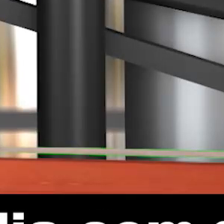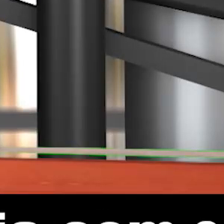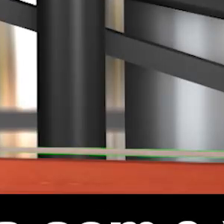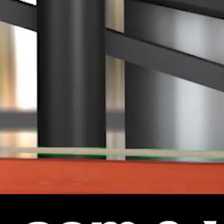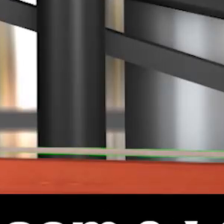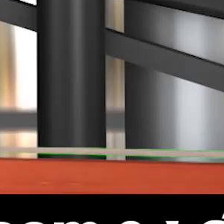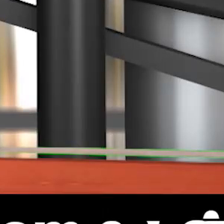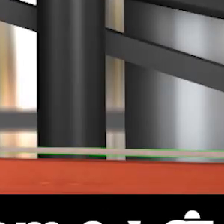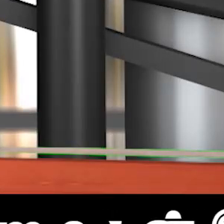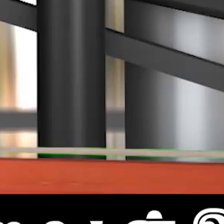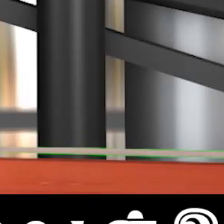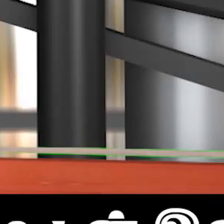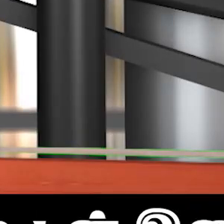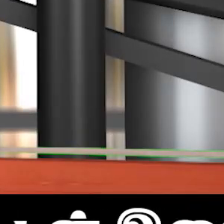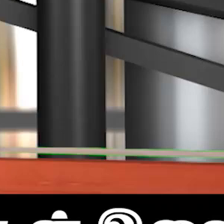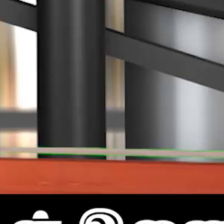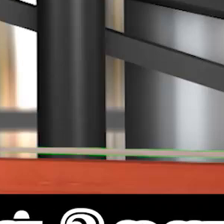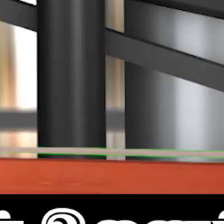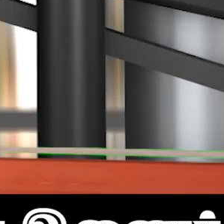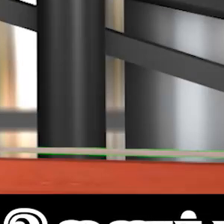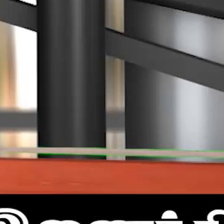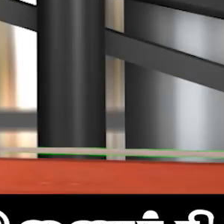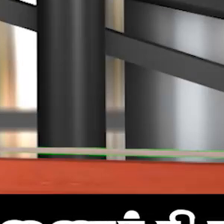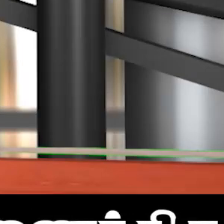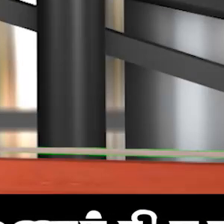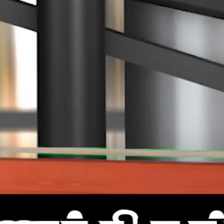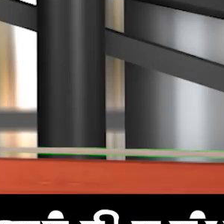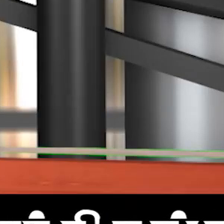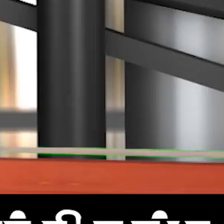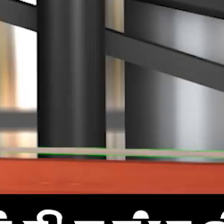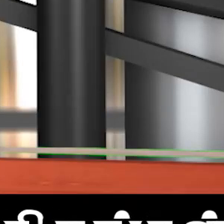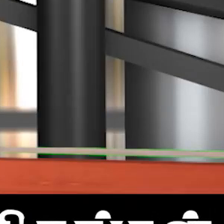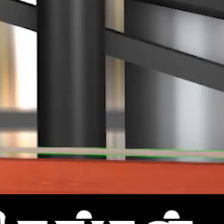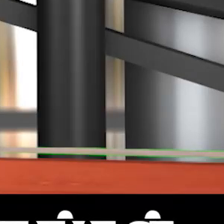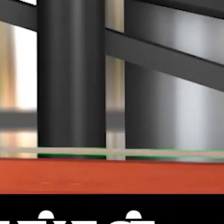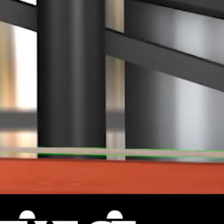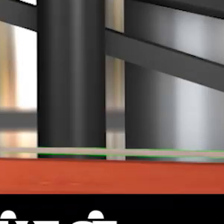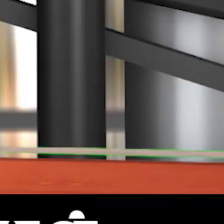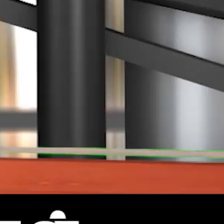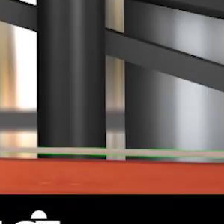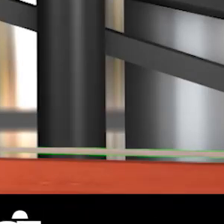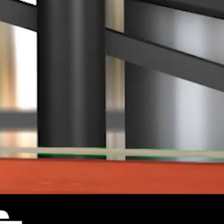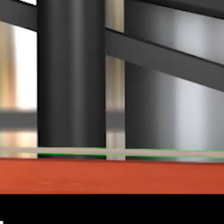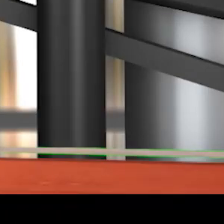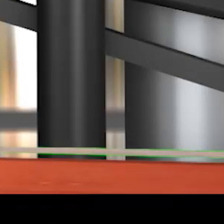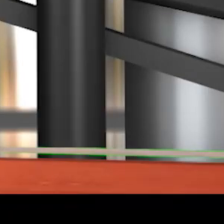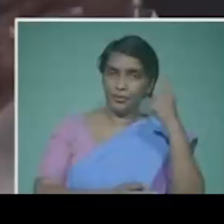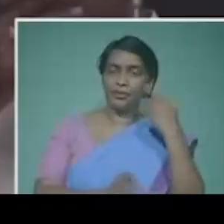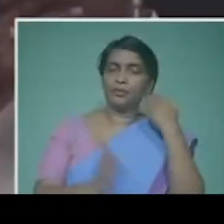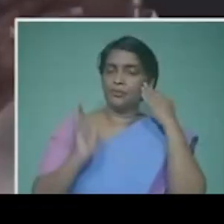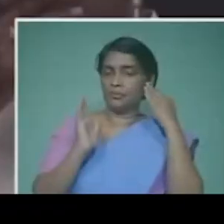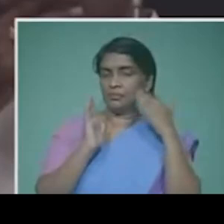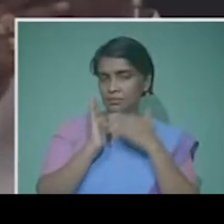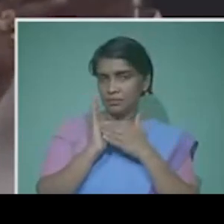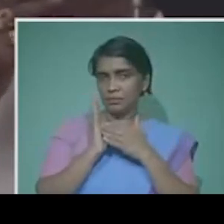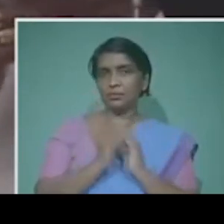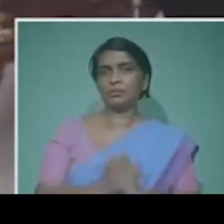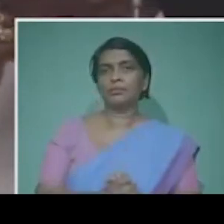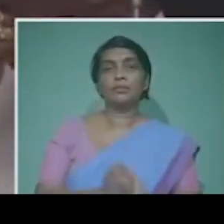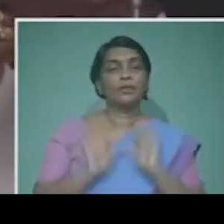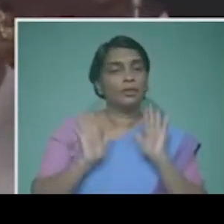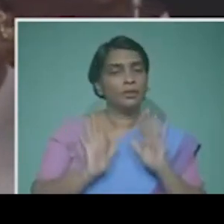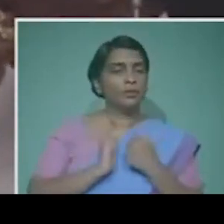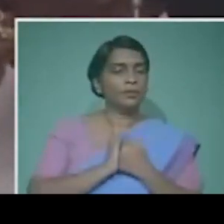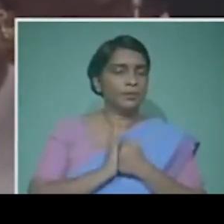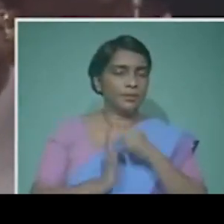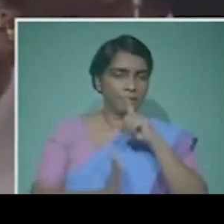எவ்வித உடன்படிக்கையும் கைச்சாத்திடப்படவில்லை என சபை தலைவர் அமைச்சர் சுசில் பிரேமஜெயந்தன் இன்று தெரிவித்தார். இலங்கை அதிகாரிகள் சர்வதேச